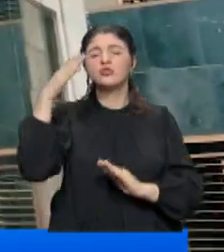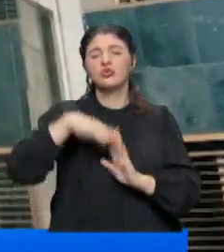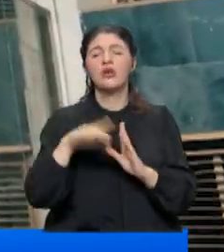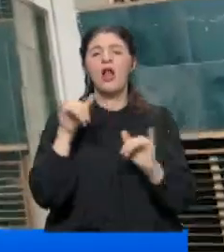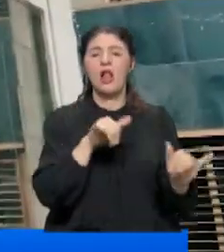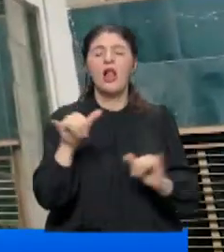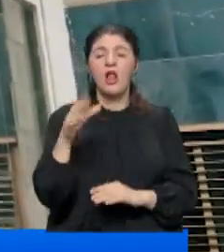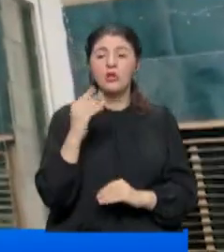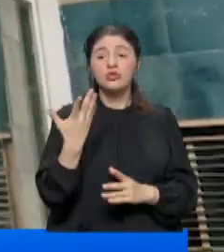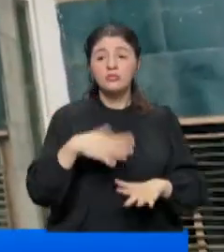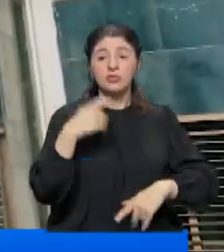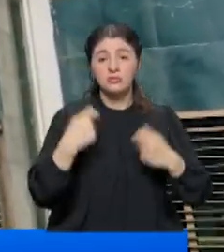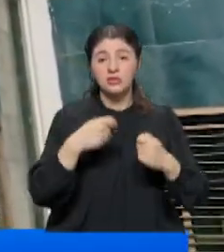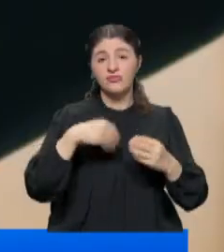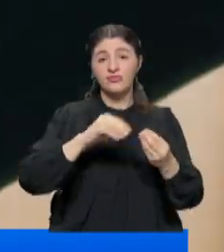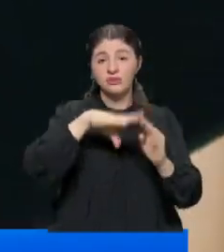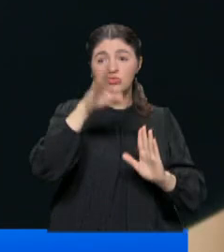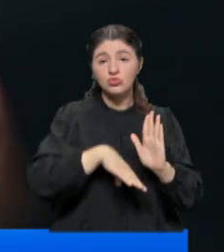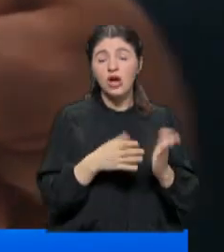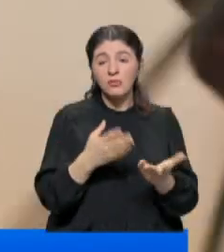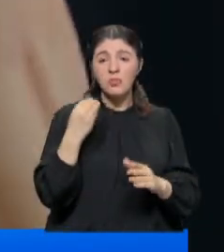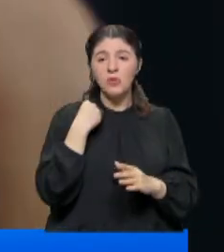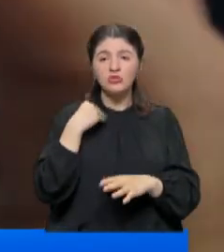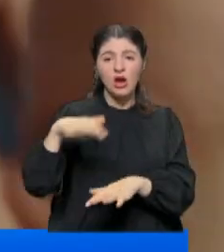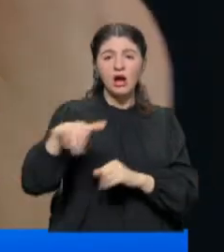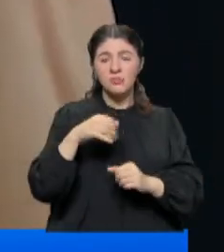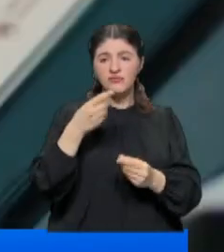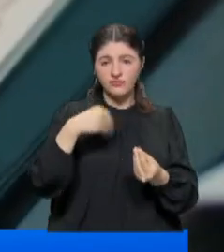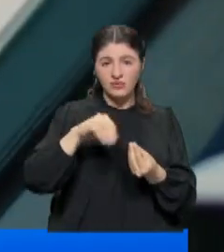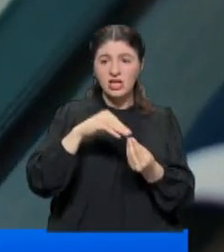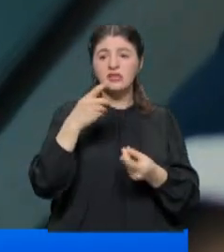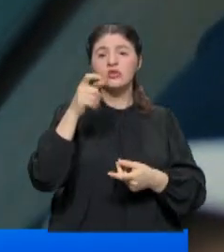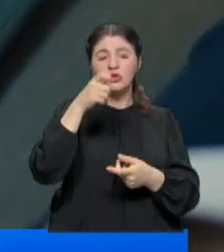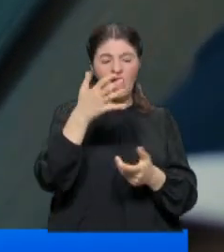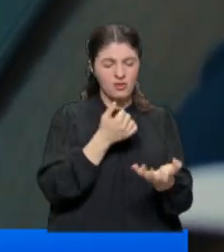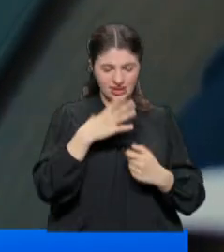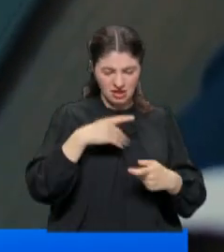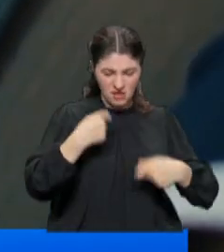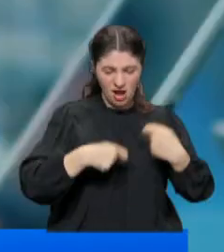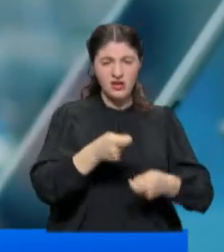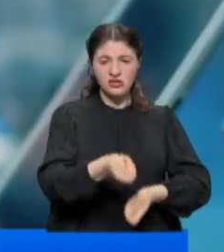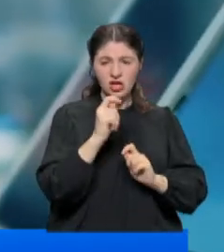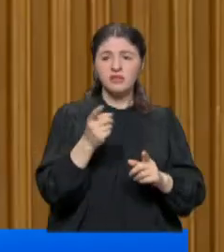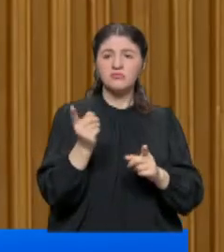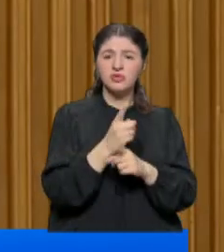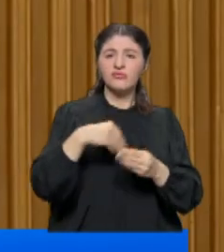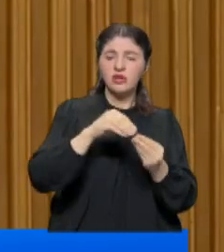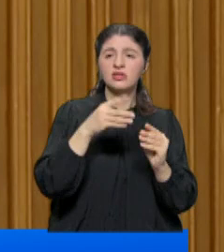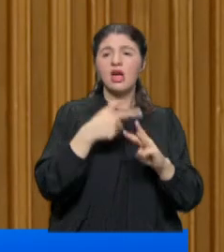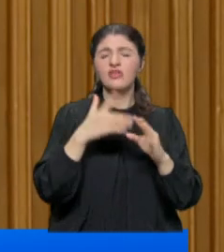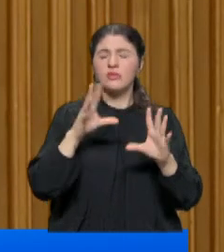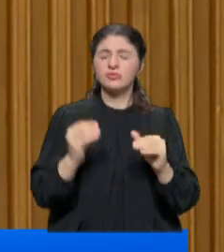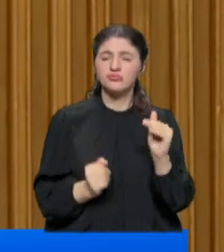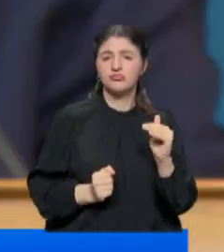Çünkü Merkez Bankası faizi düştü ama hazine borçlanma faizi, tüketicinin banka faizleri yükseldi enflasyonda. Bu yılın